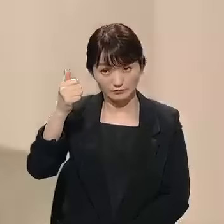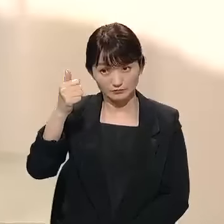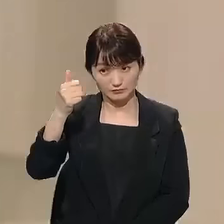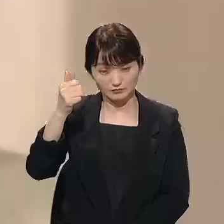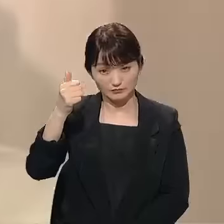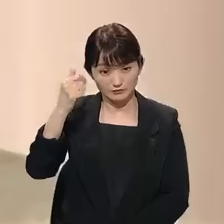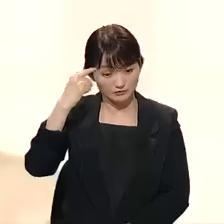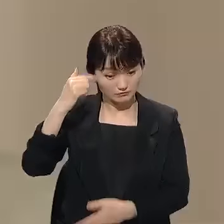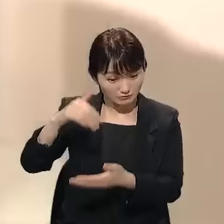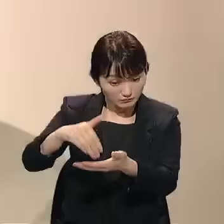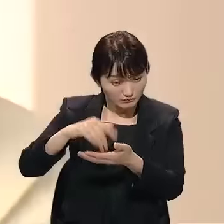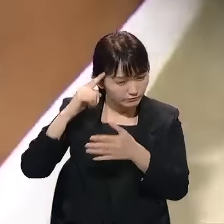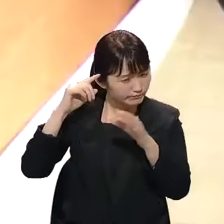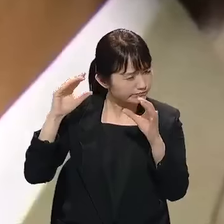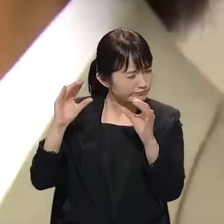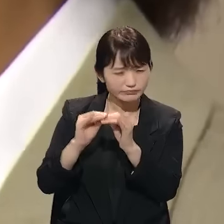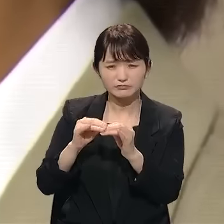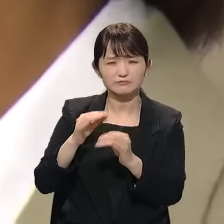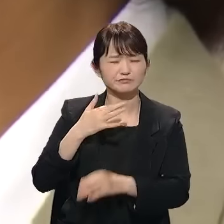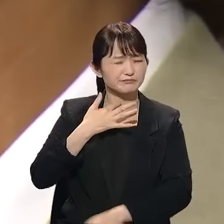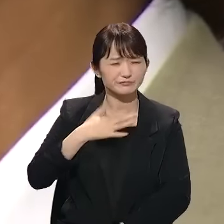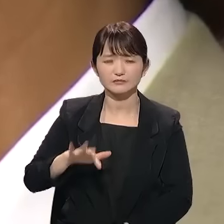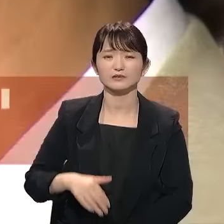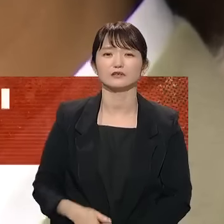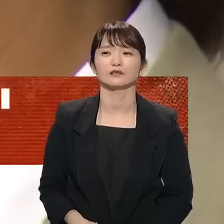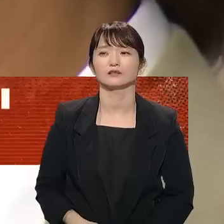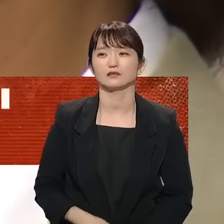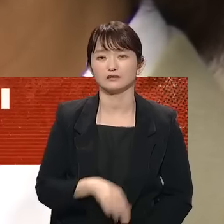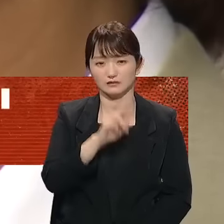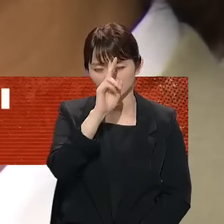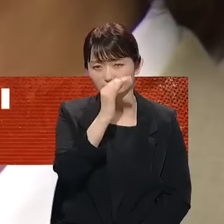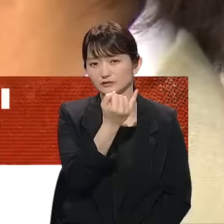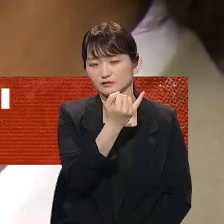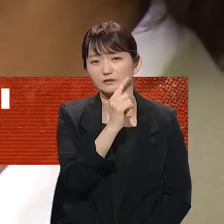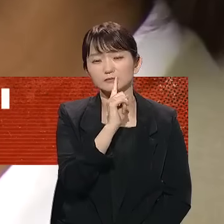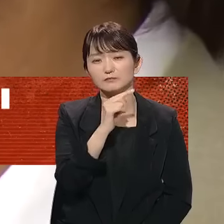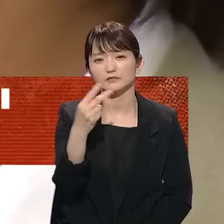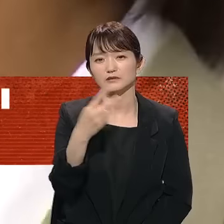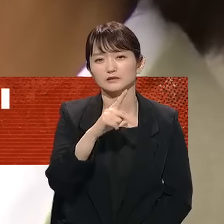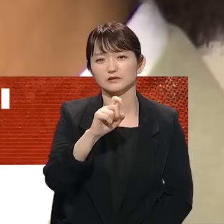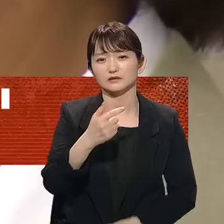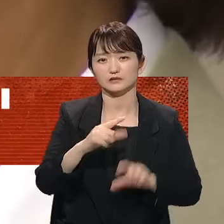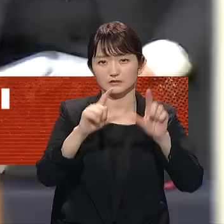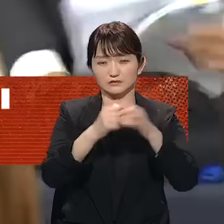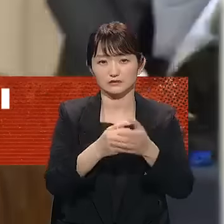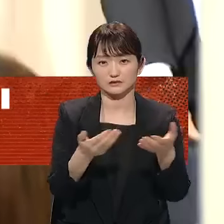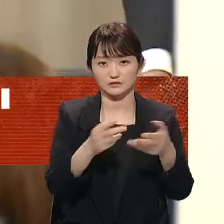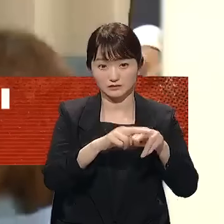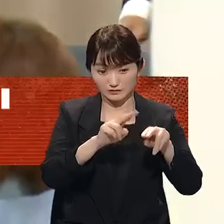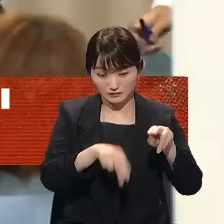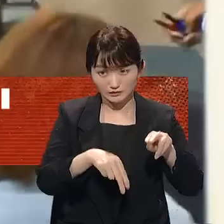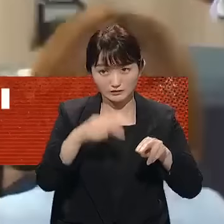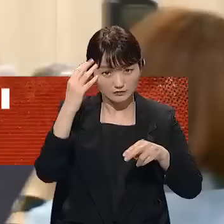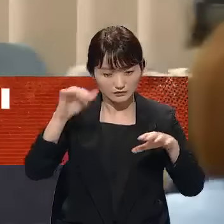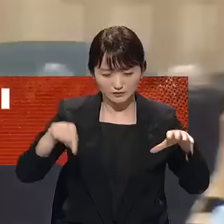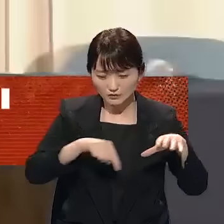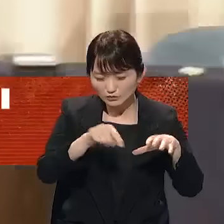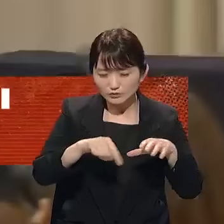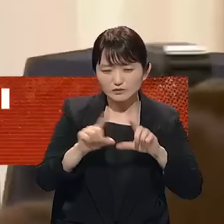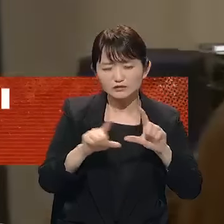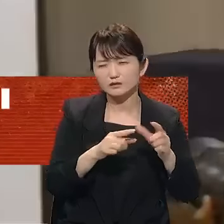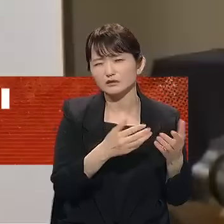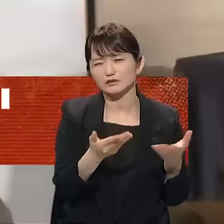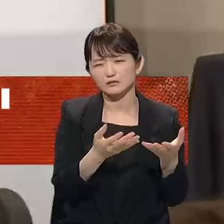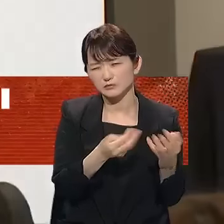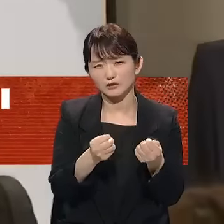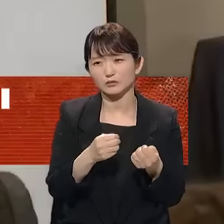적도 없었고 찬성한 적도 없었다라는 겁니다. 이제 박세리 씨에 따르면 2016년에 은퇴를 하고 한국에서 생활하는 일이 많아지면서